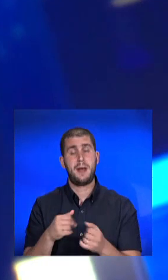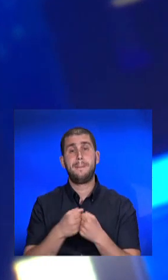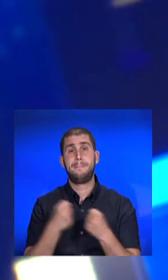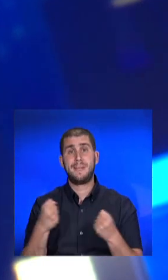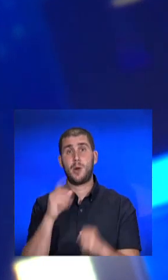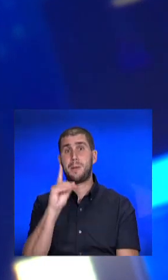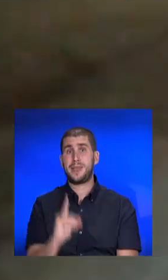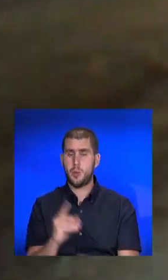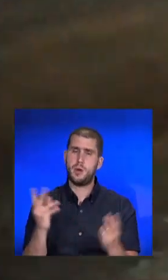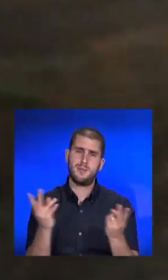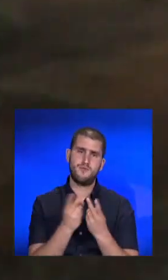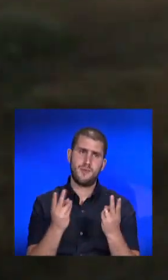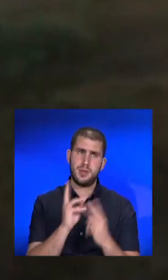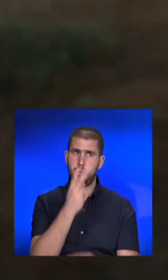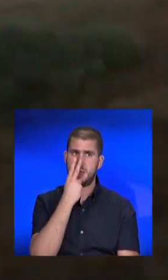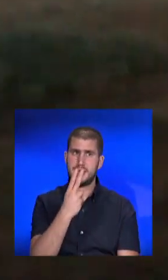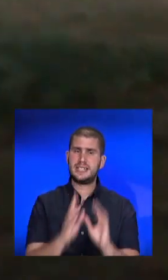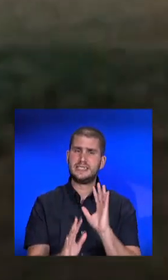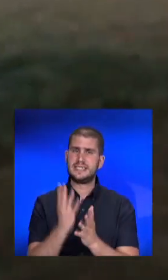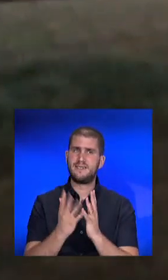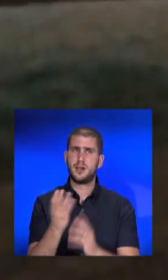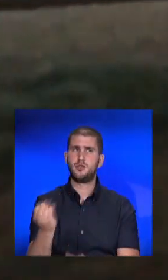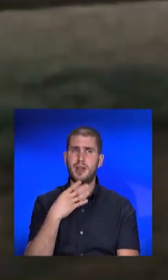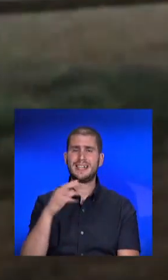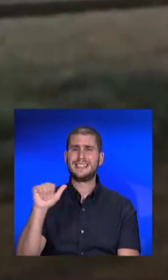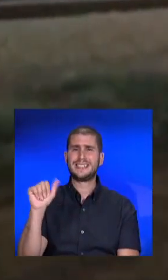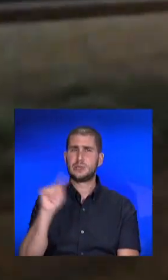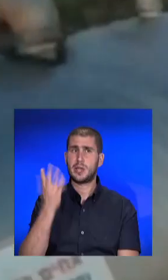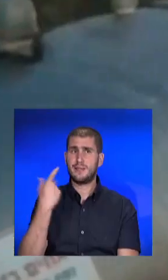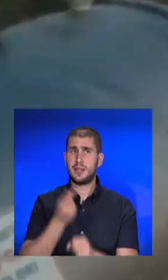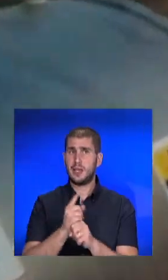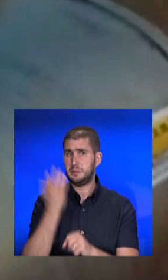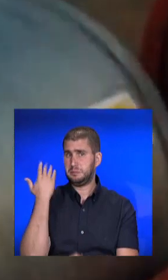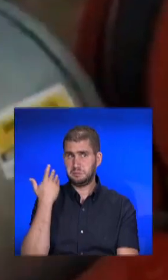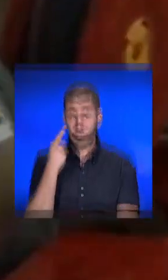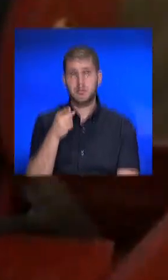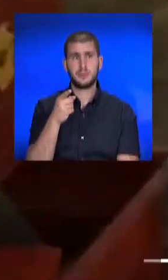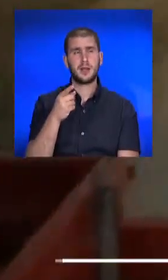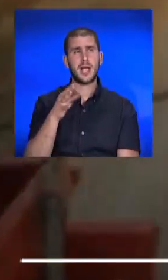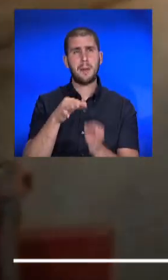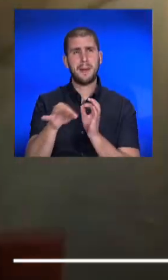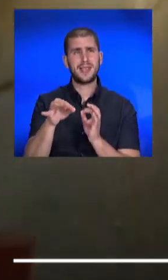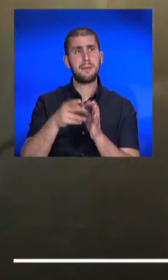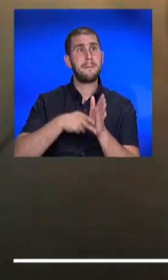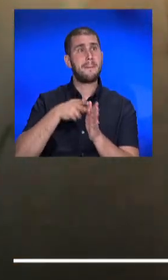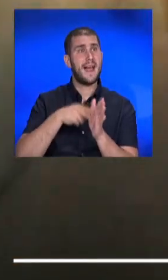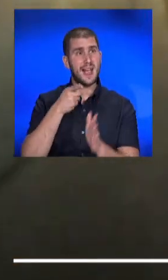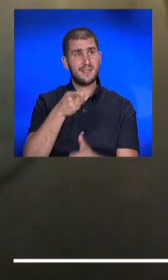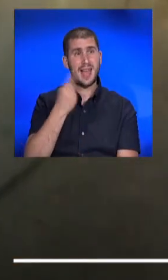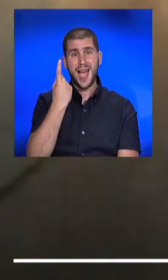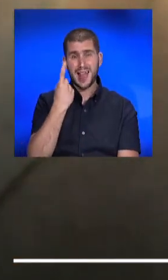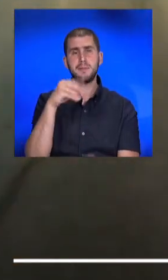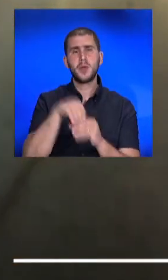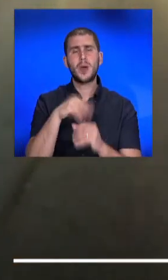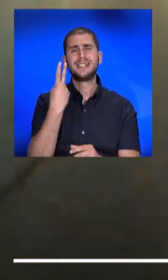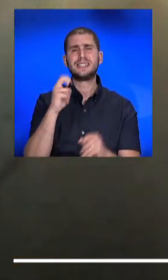בדרום, כמובן. בוא נראה את השריפה ששלח לנו איציק זוארץ לפני זמן קצר. מטרים אחדים מפסי הרכבת, זאת רק אחת